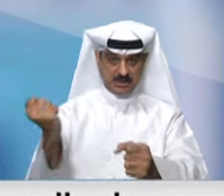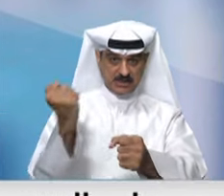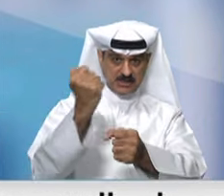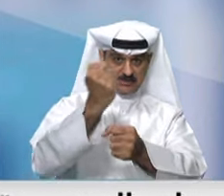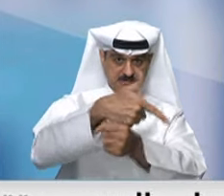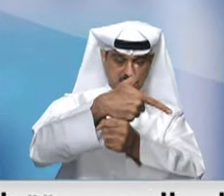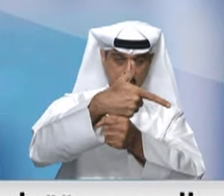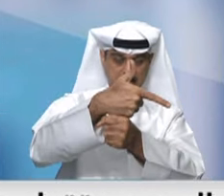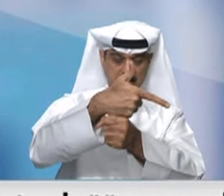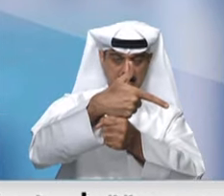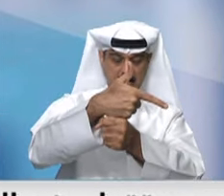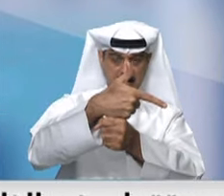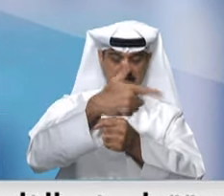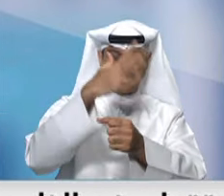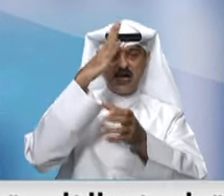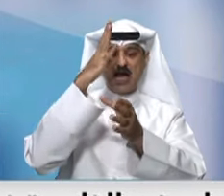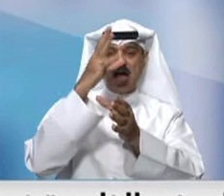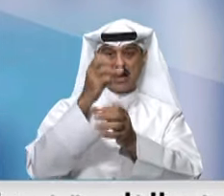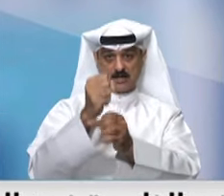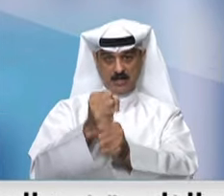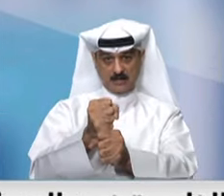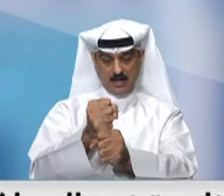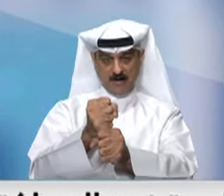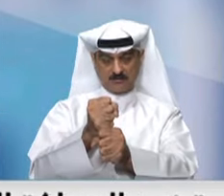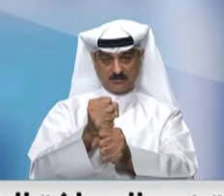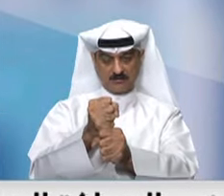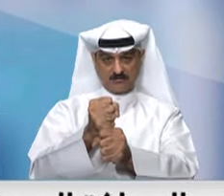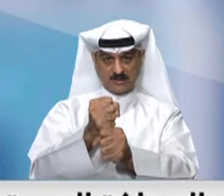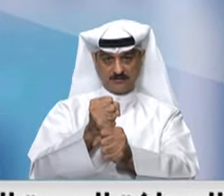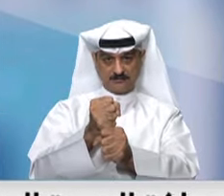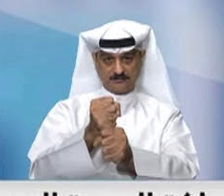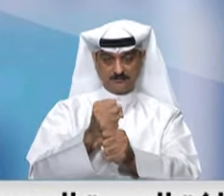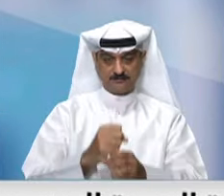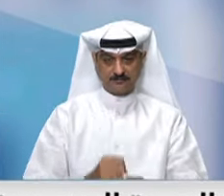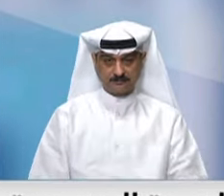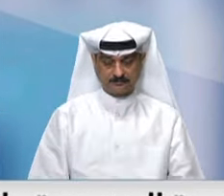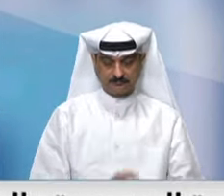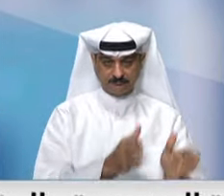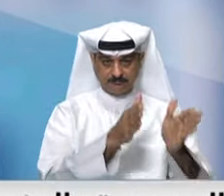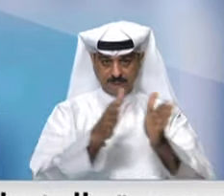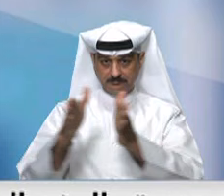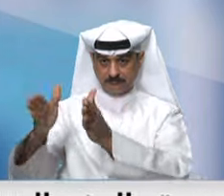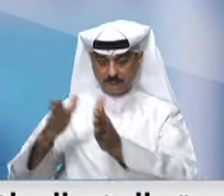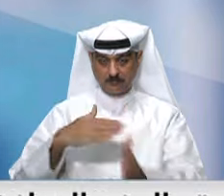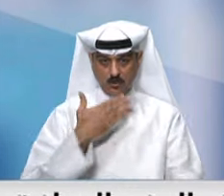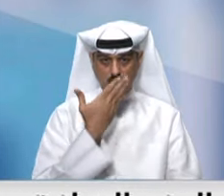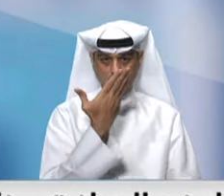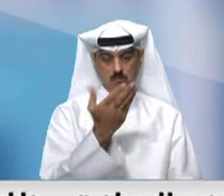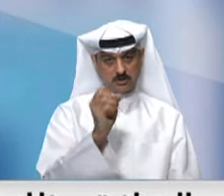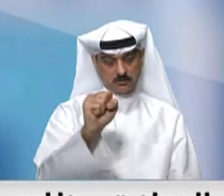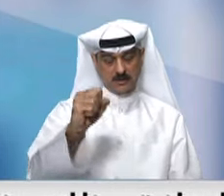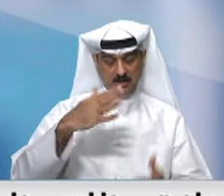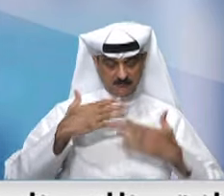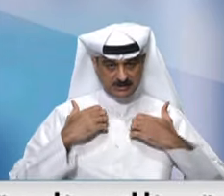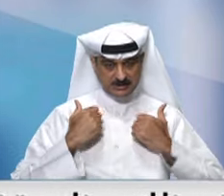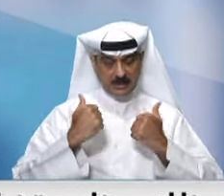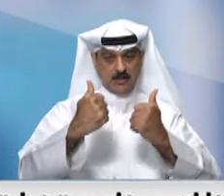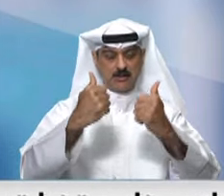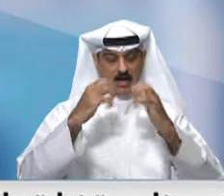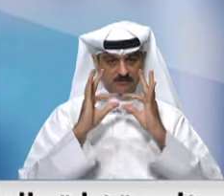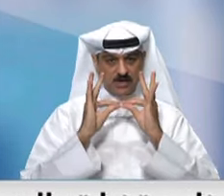الحمد المبارك الصباح حفظه الله وليا للعهد متمنيا لسموه د الصحه